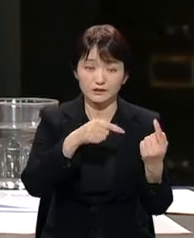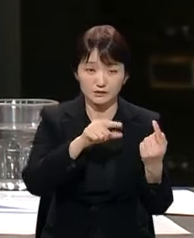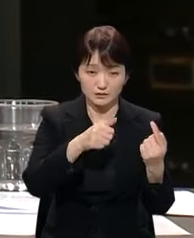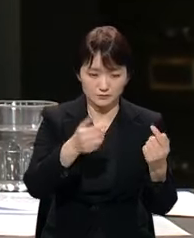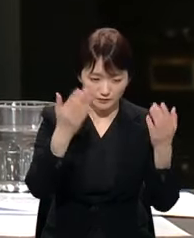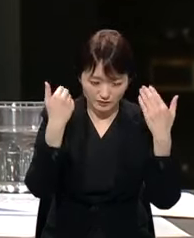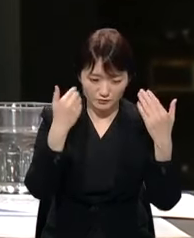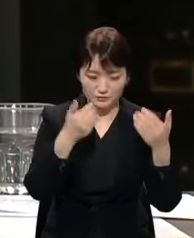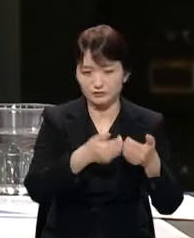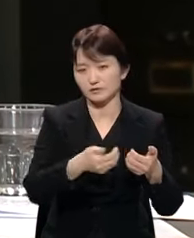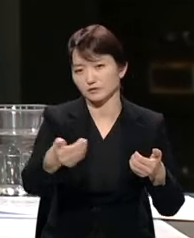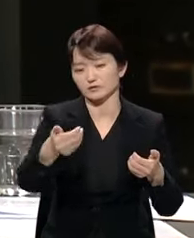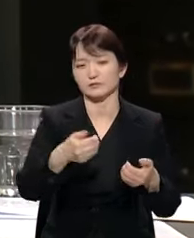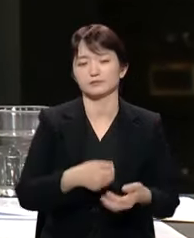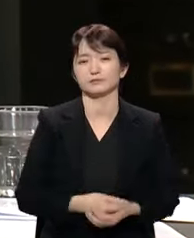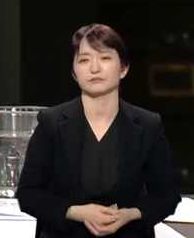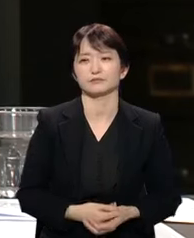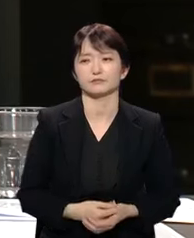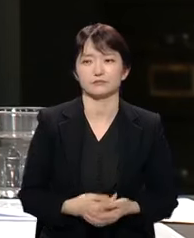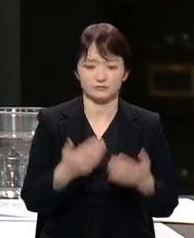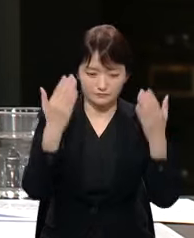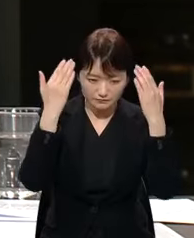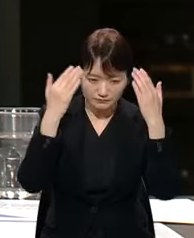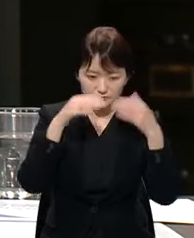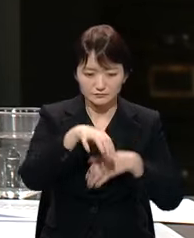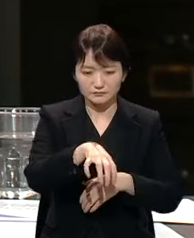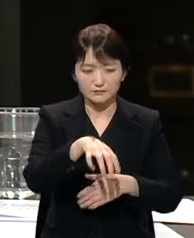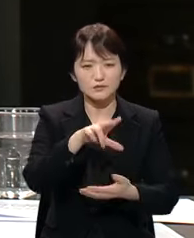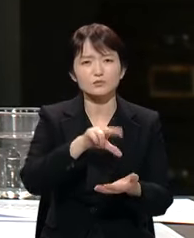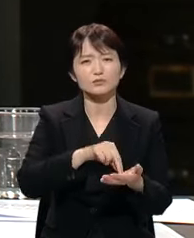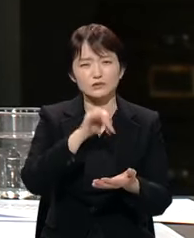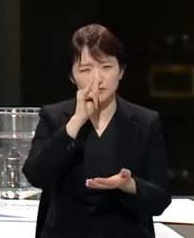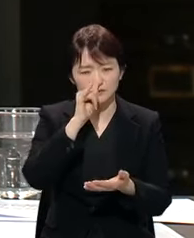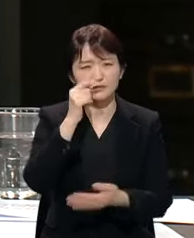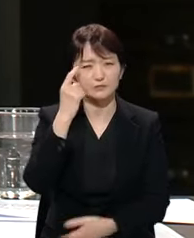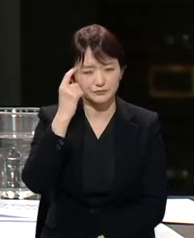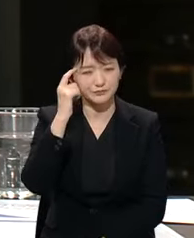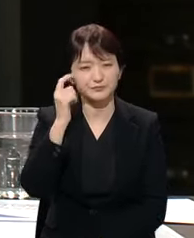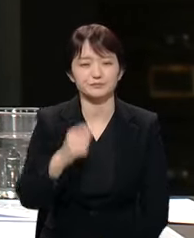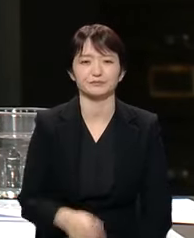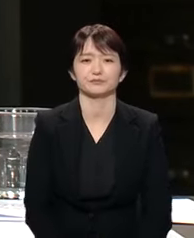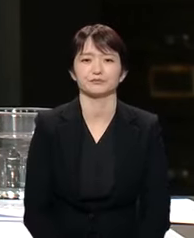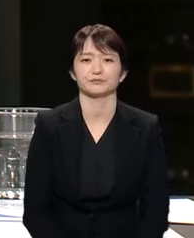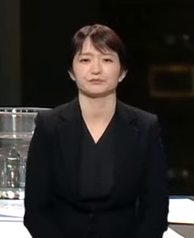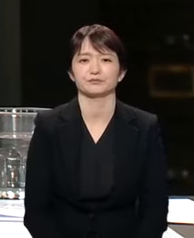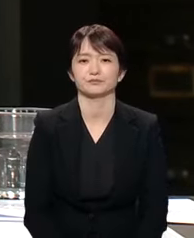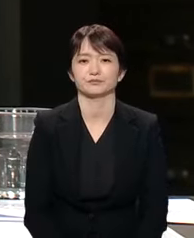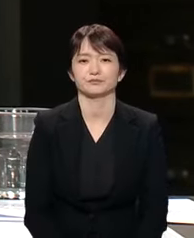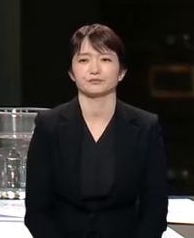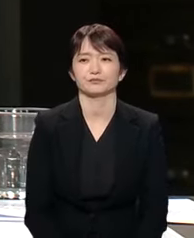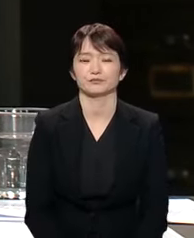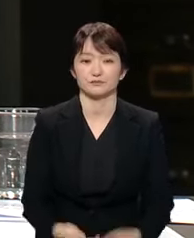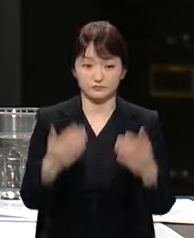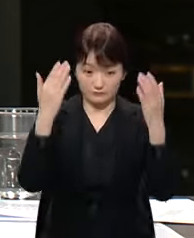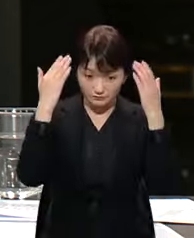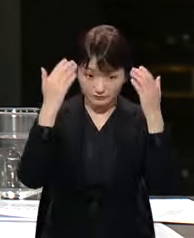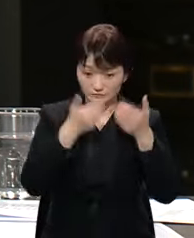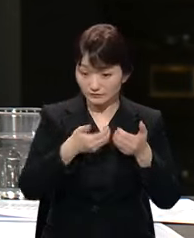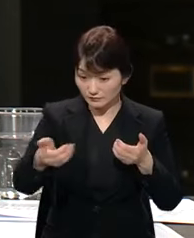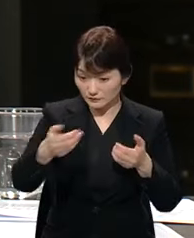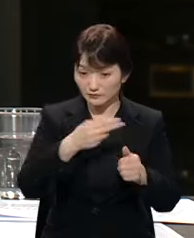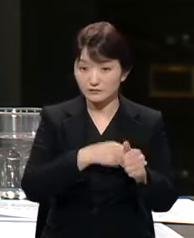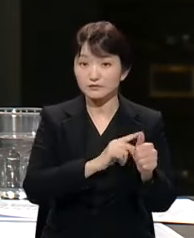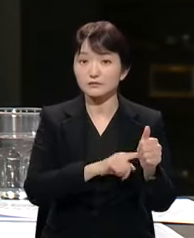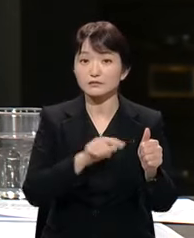떠났대요. 그러니까 뭐 학교에서도 뭐가 됐든 문제가 있다라고 봤던 거겠죠. 자, 그러면 이 학교를 떠났다는 그 해당